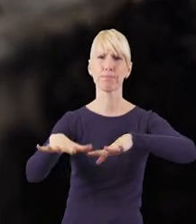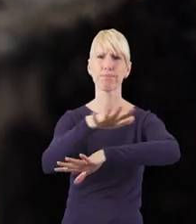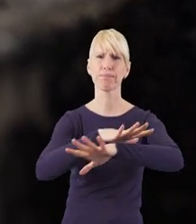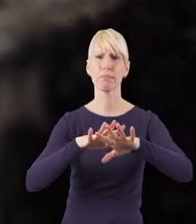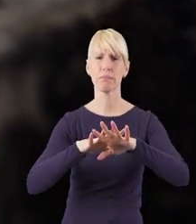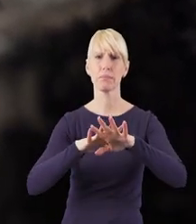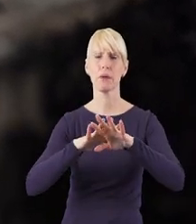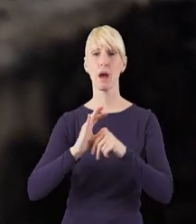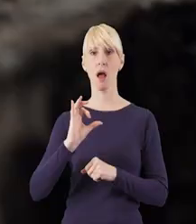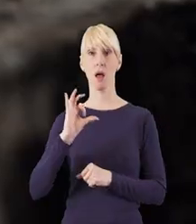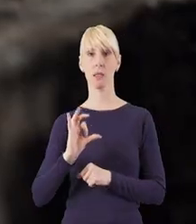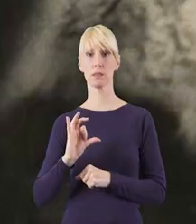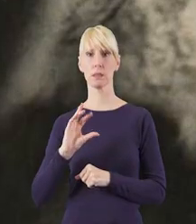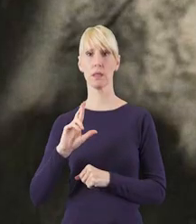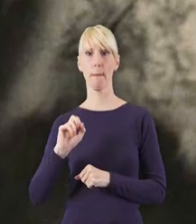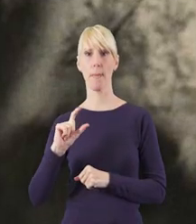S. Rapalski.